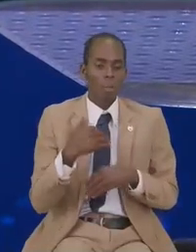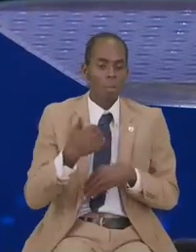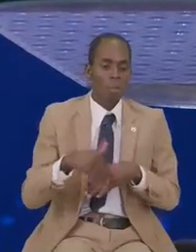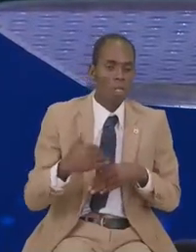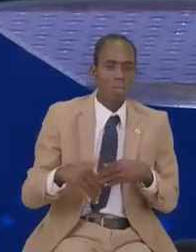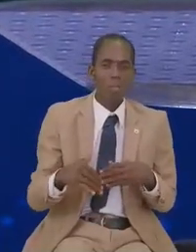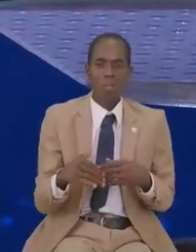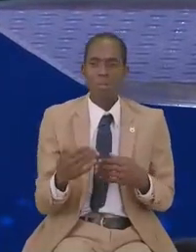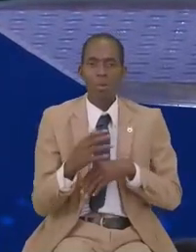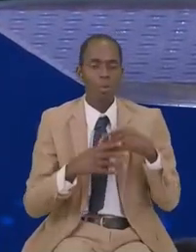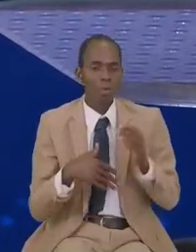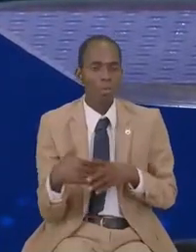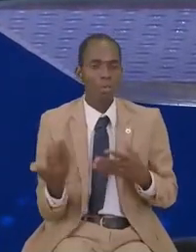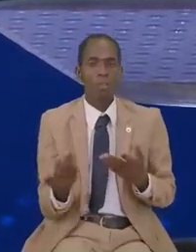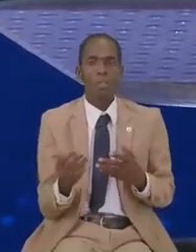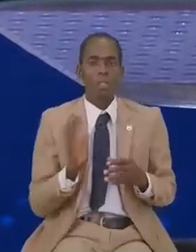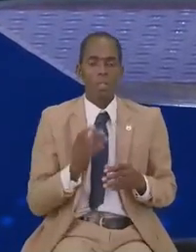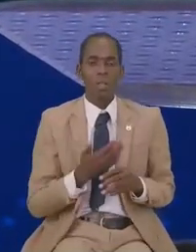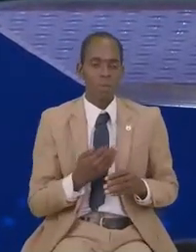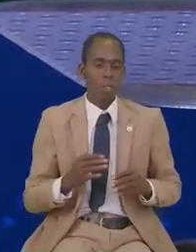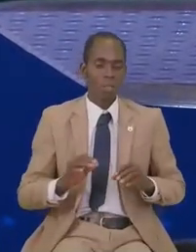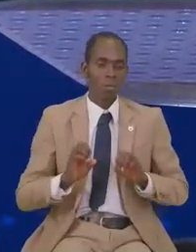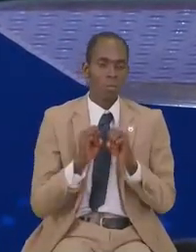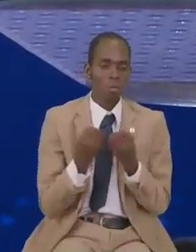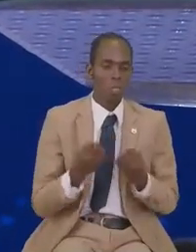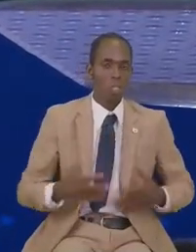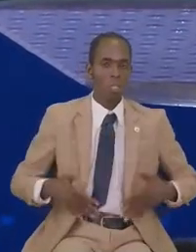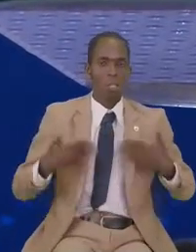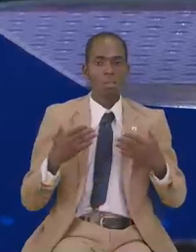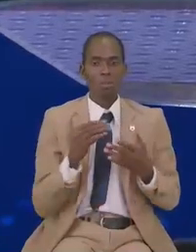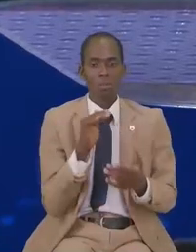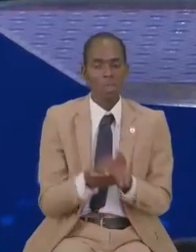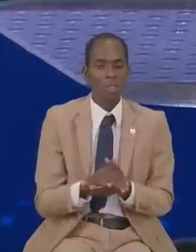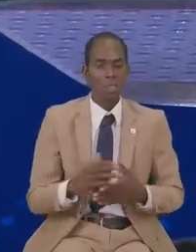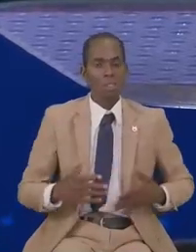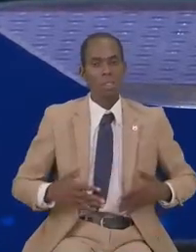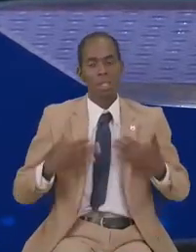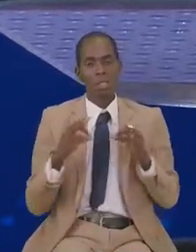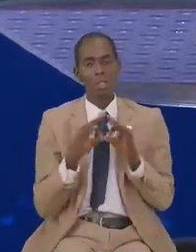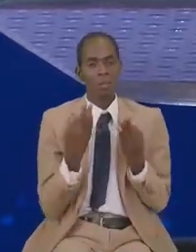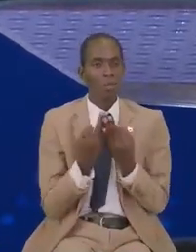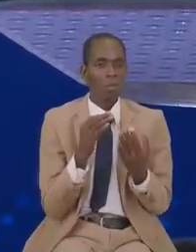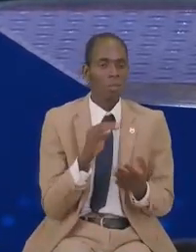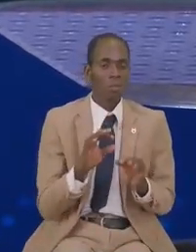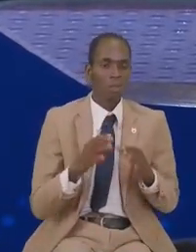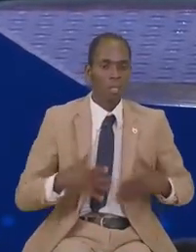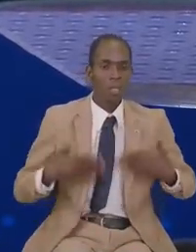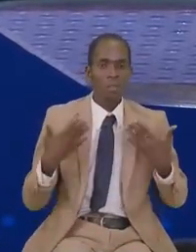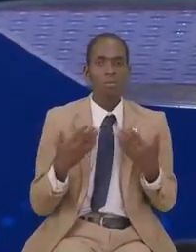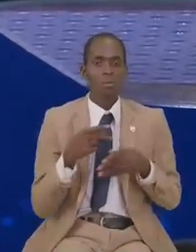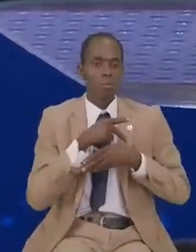vie, la vie sociale, la vie maritale aussi, la vie en famille, la vie professionnelle, notre